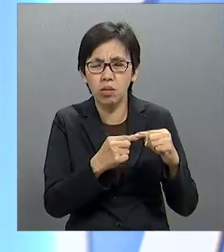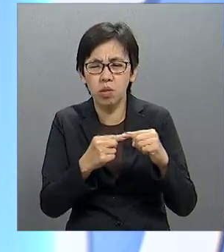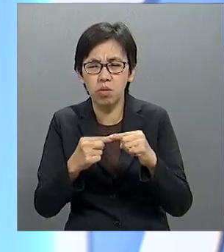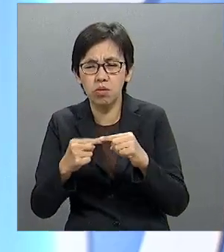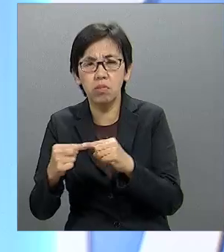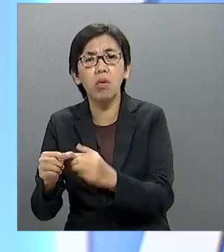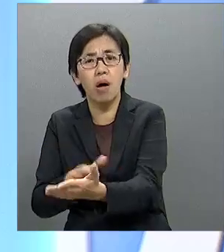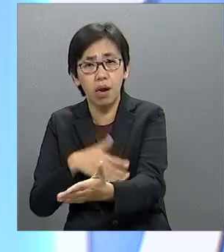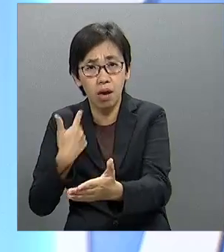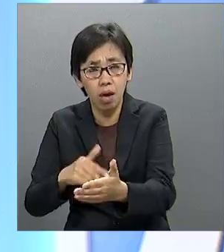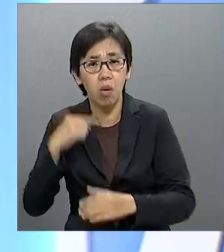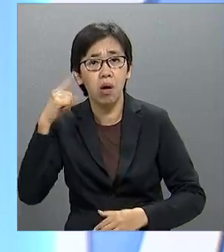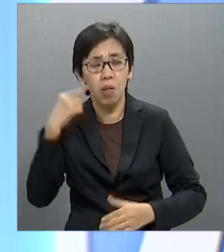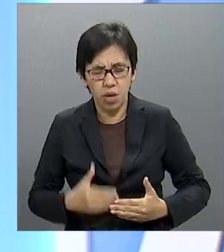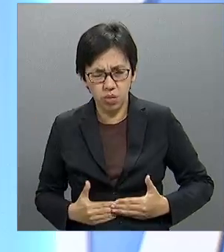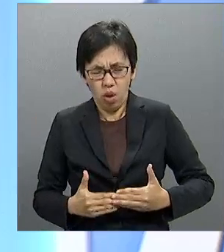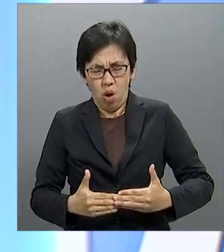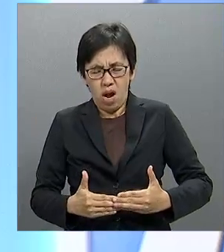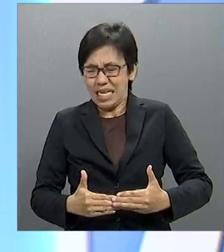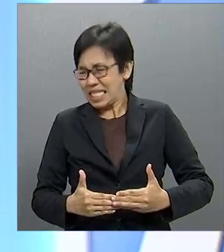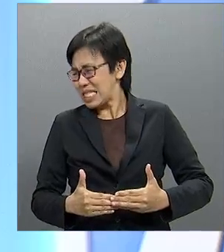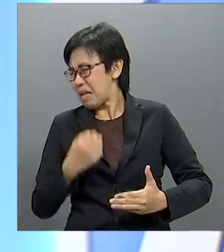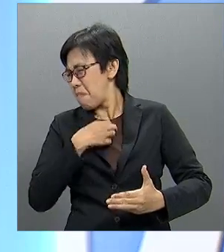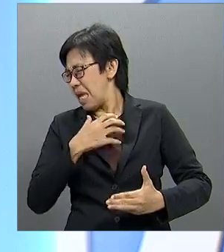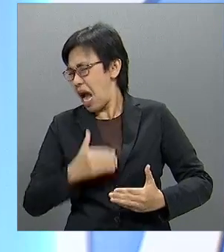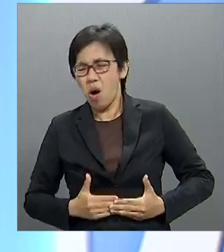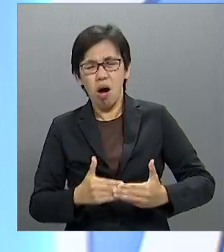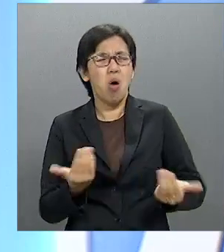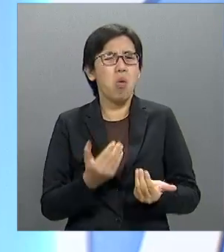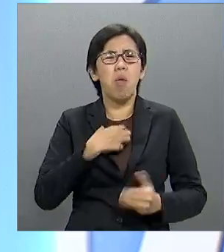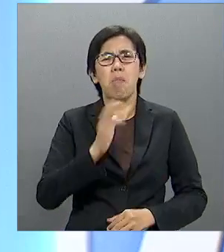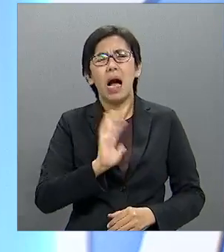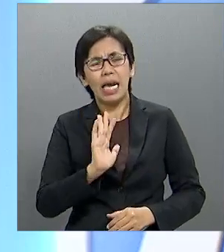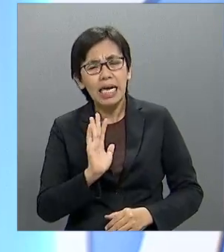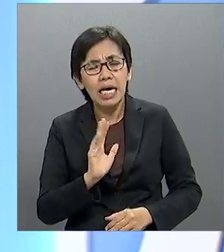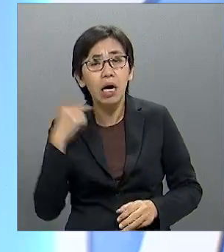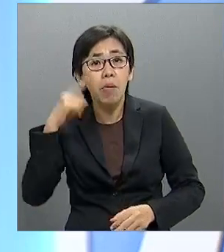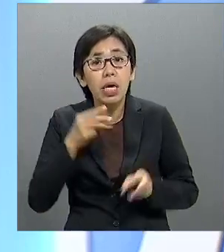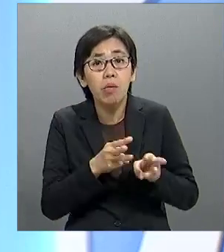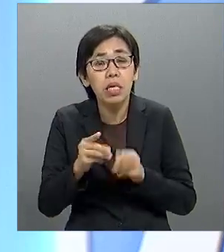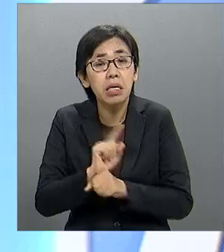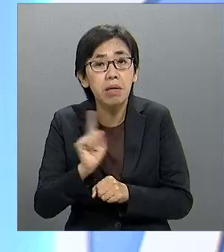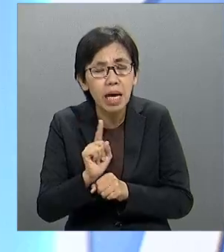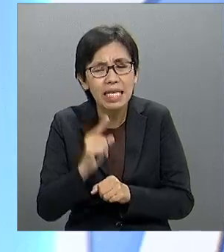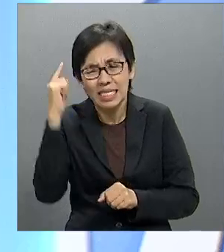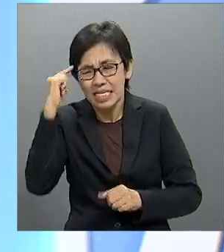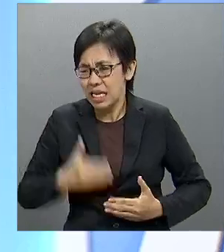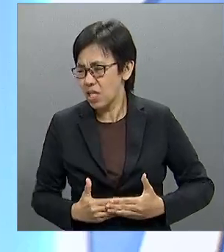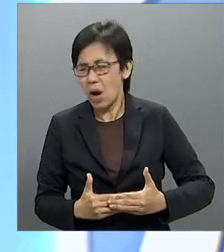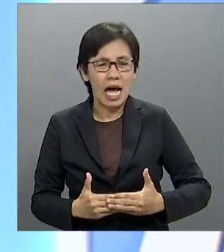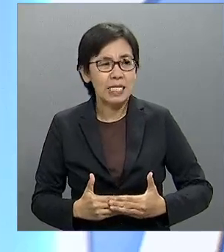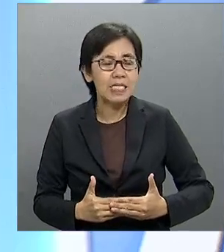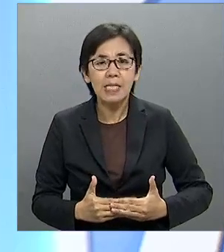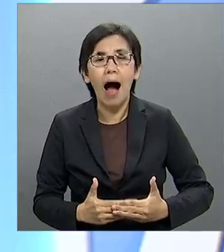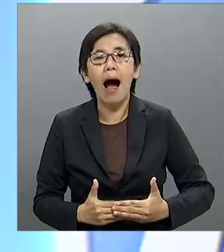ตั้งครรภ์ไม่เกิดประซึ่งผสมนี้นะครับผู้หญิงเราสิ่งที่เลือกใช้นั่นก็คือไม่มีทางเลือกมากนักก็ต้องใช้ทางเลือก